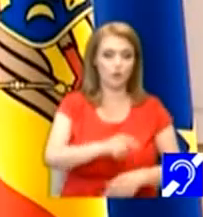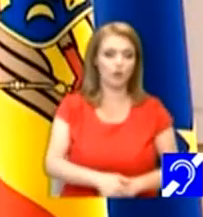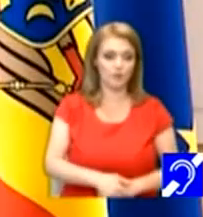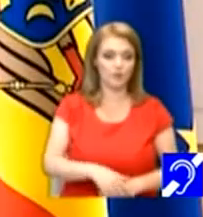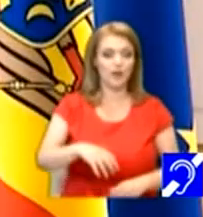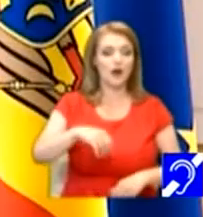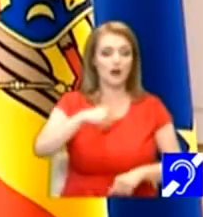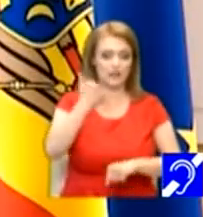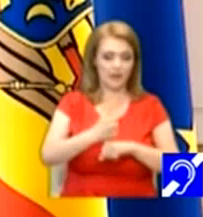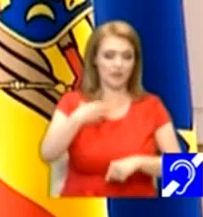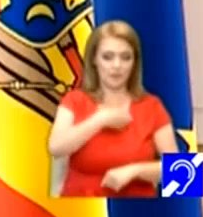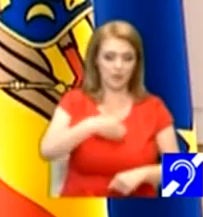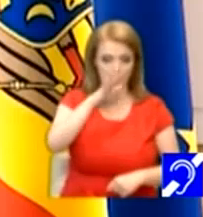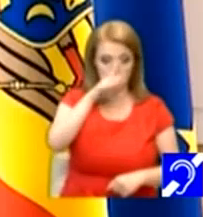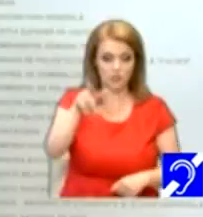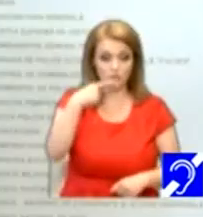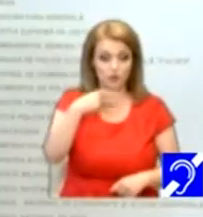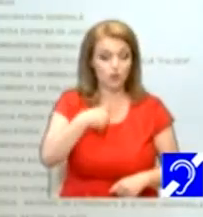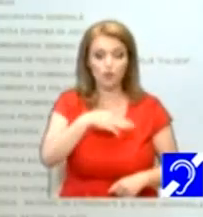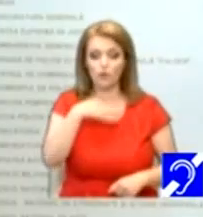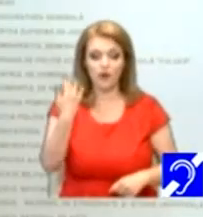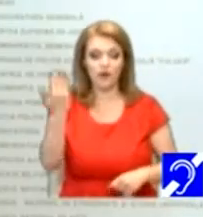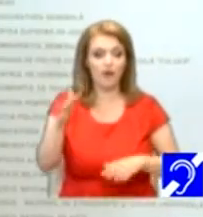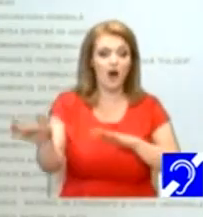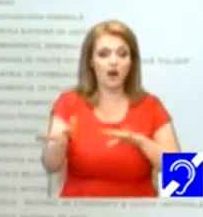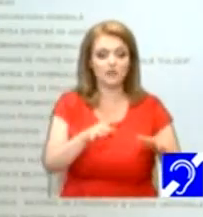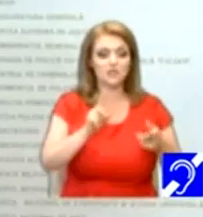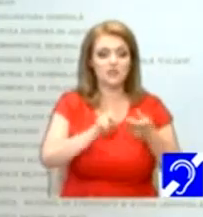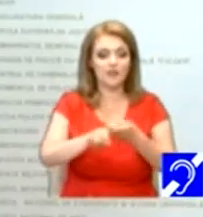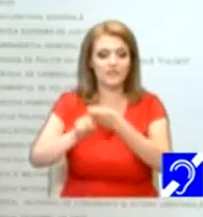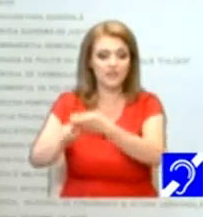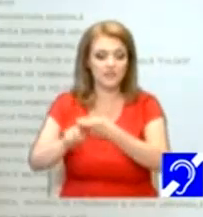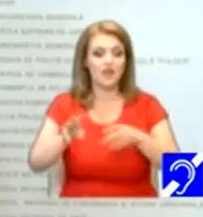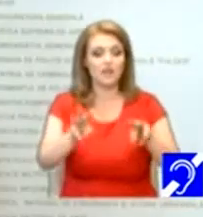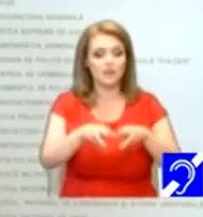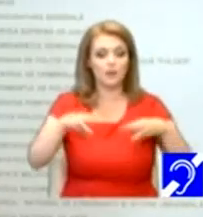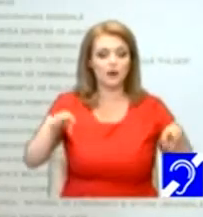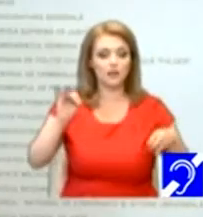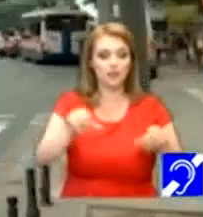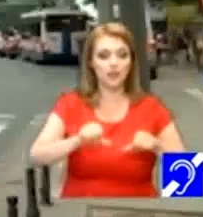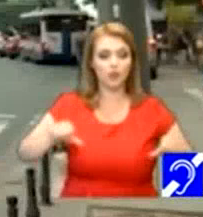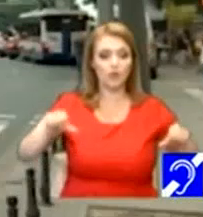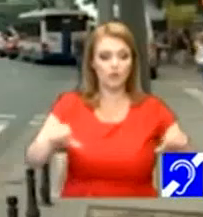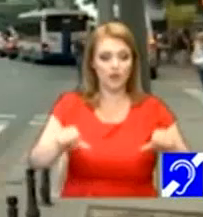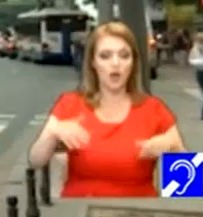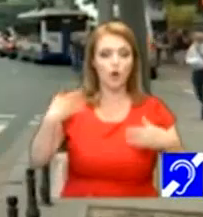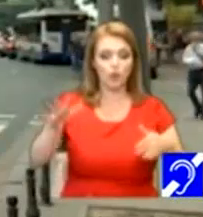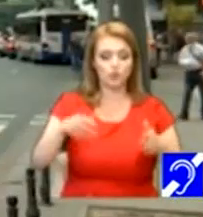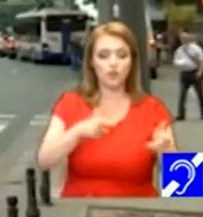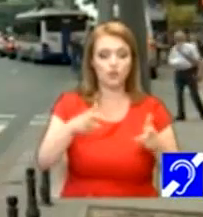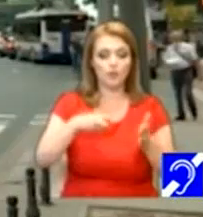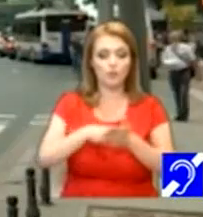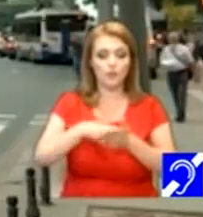Primarul general Ion Ceban a spus că nu mai vrea ca activitatea lui să depindă de Parlament și Guvern și a dat dispoziție să fie